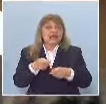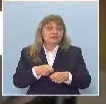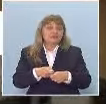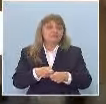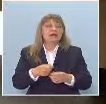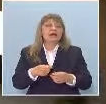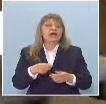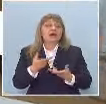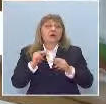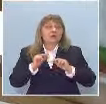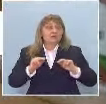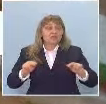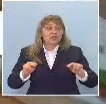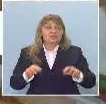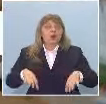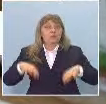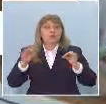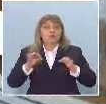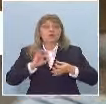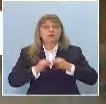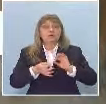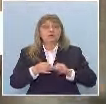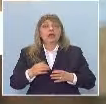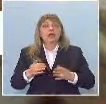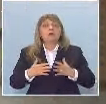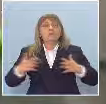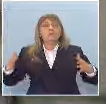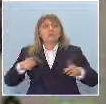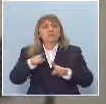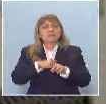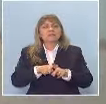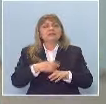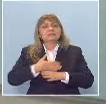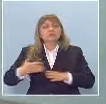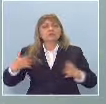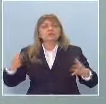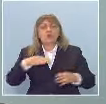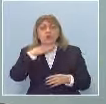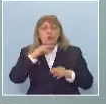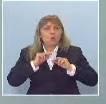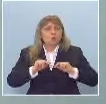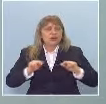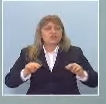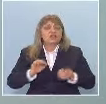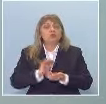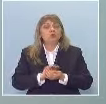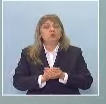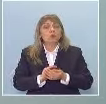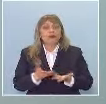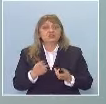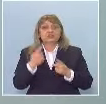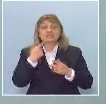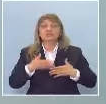по ментална аритметика, а подготовката за олимпиадата е продължила повече от месец, с много упражнения и домашни, защото искали да покажат, че